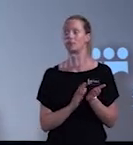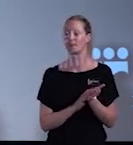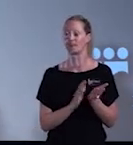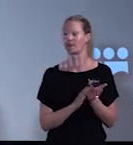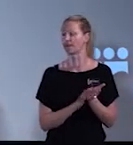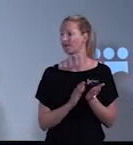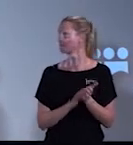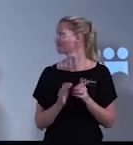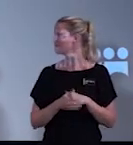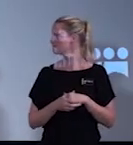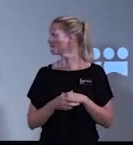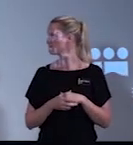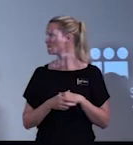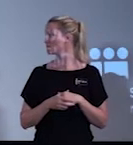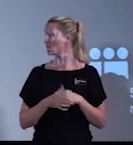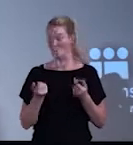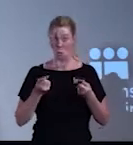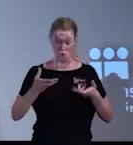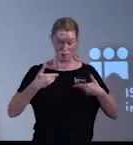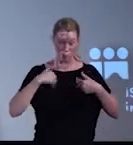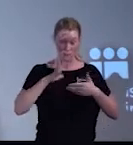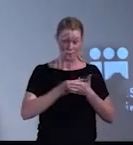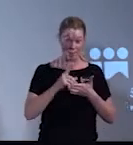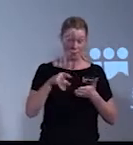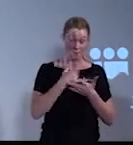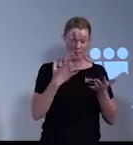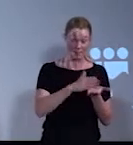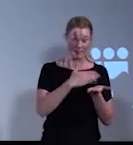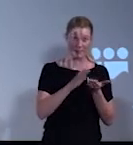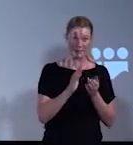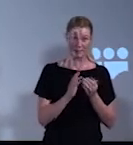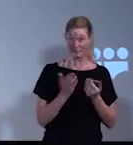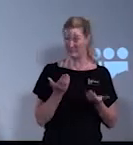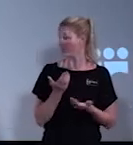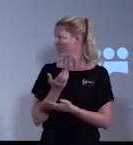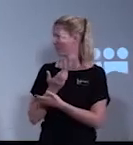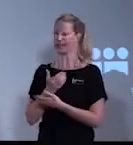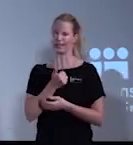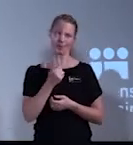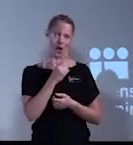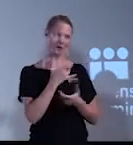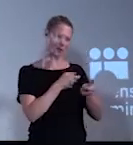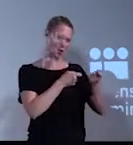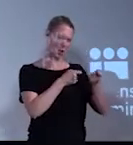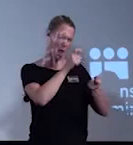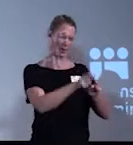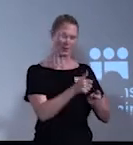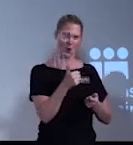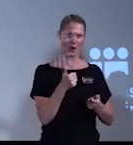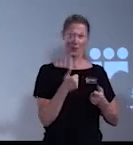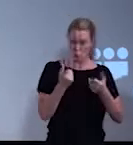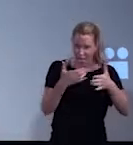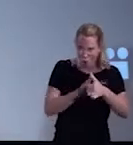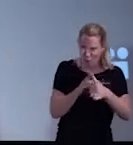Så kommer de alltså få mer pengar för att fler berättelser ska komma ut? Det är ju inte bara Alice vi ska övertyga. Jo, men leverera ett